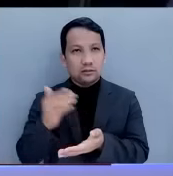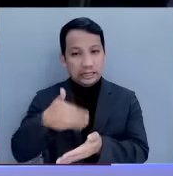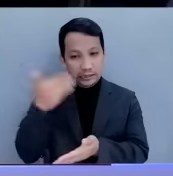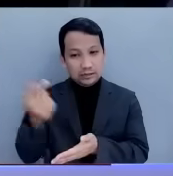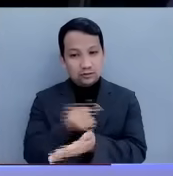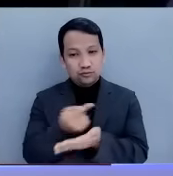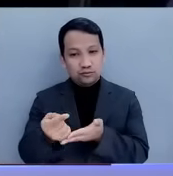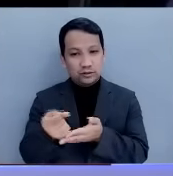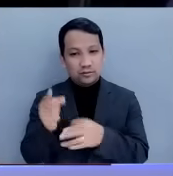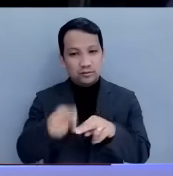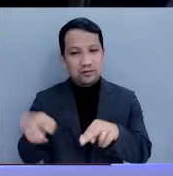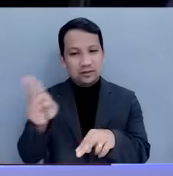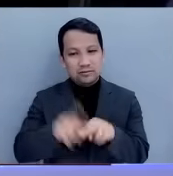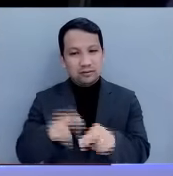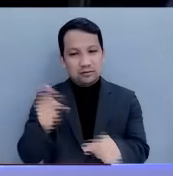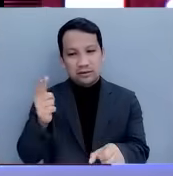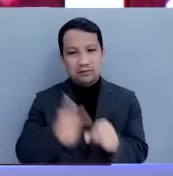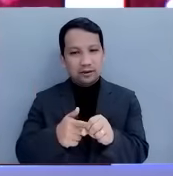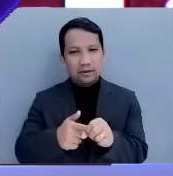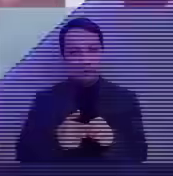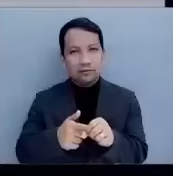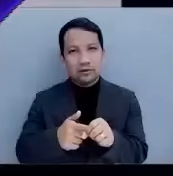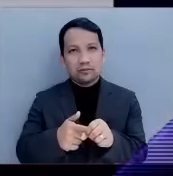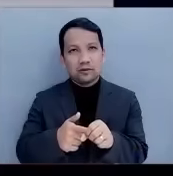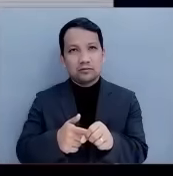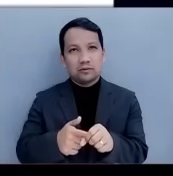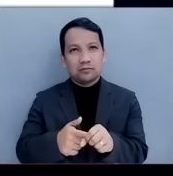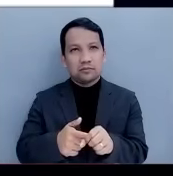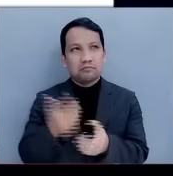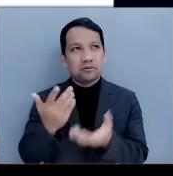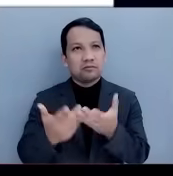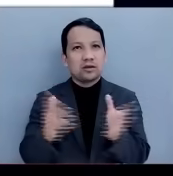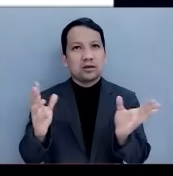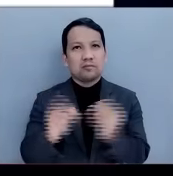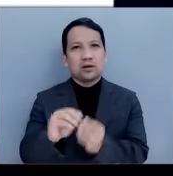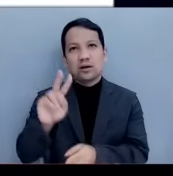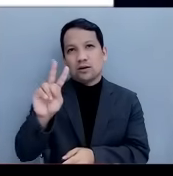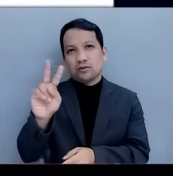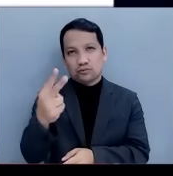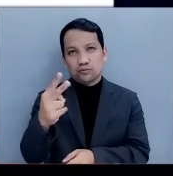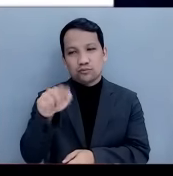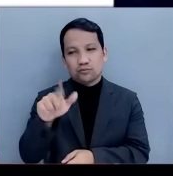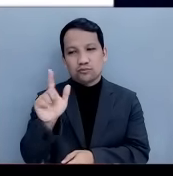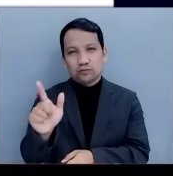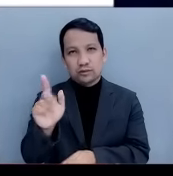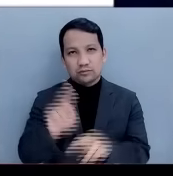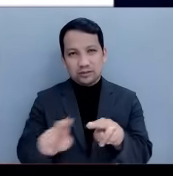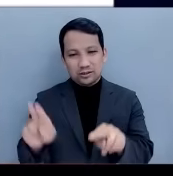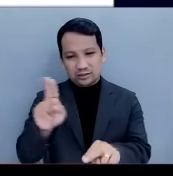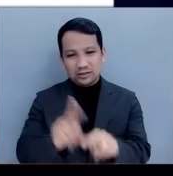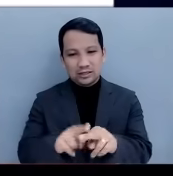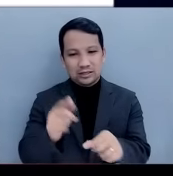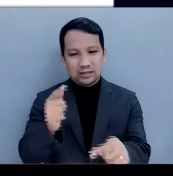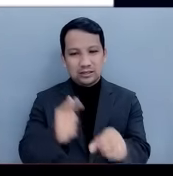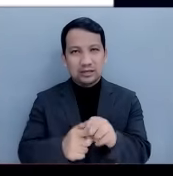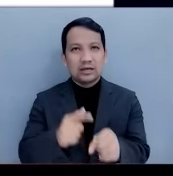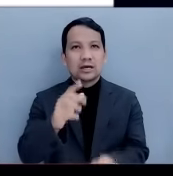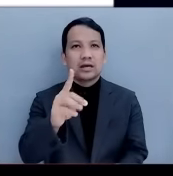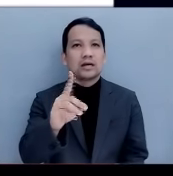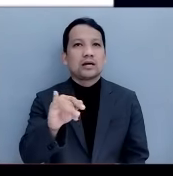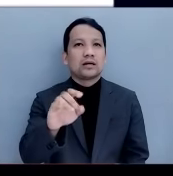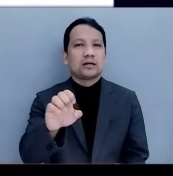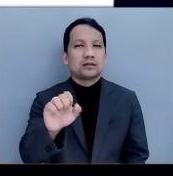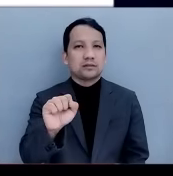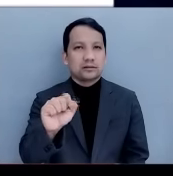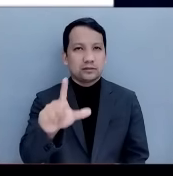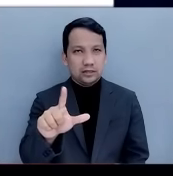price hike sa susunod na linggo. Hanggang 2 pesos and 20 centavos ang nakikitang dagdag sa kada litro ng diesel. Yan